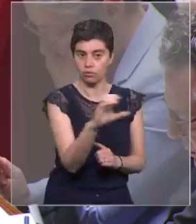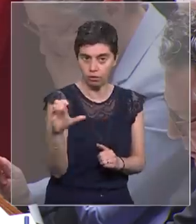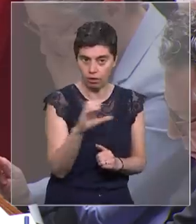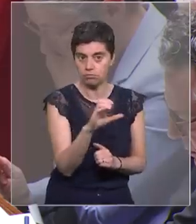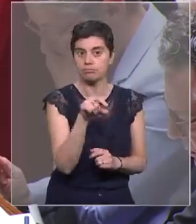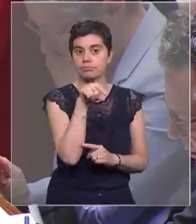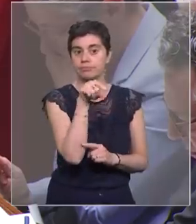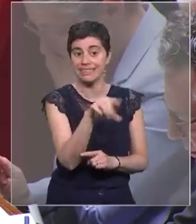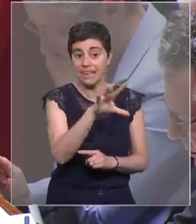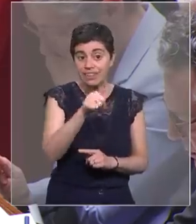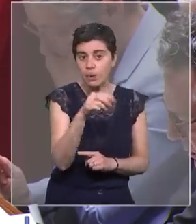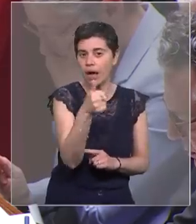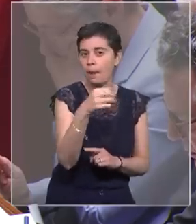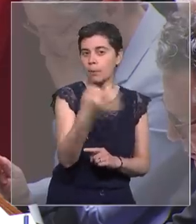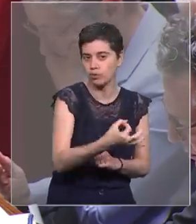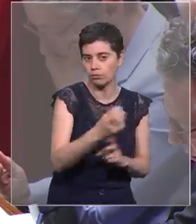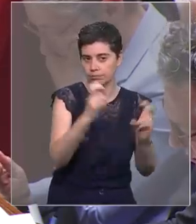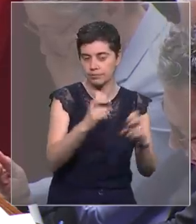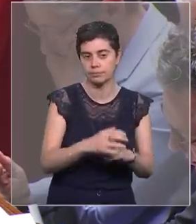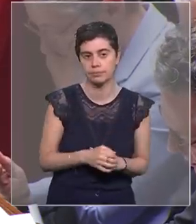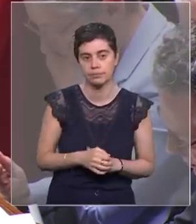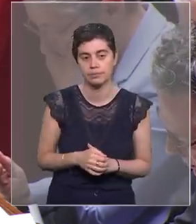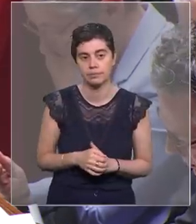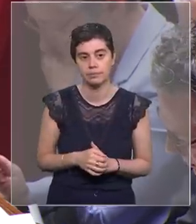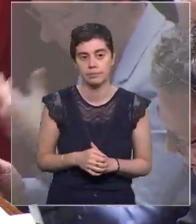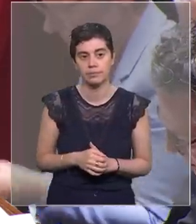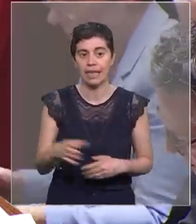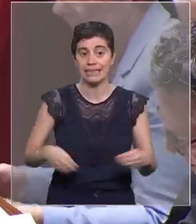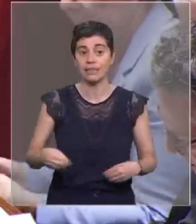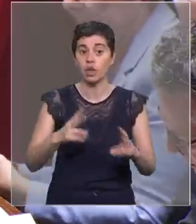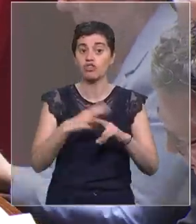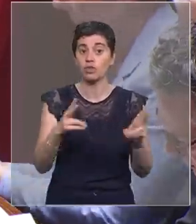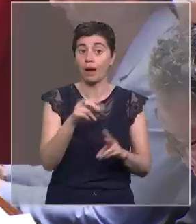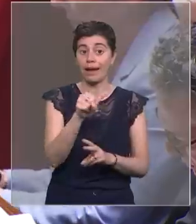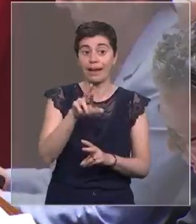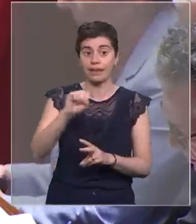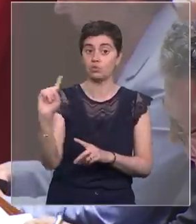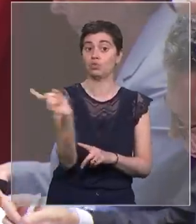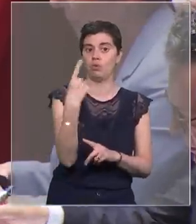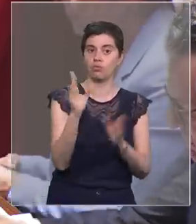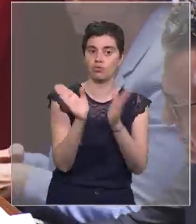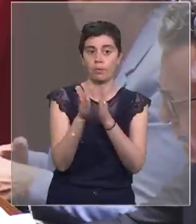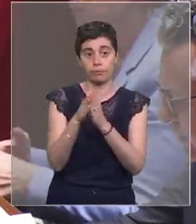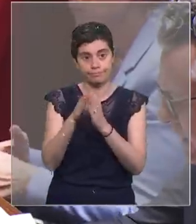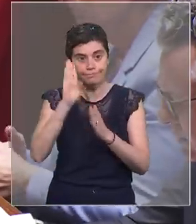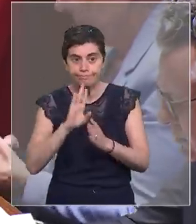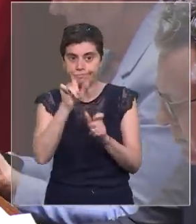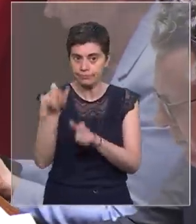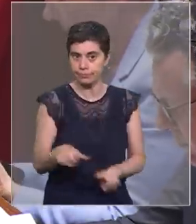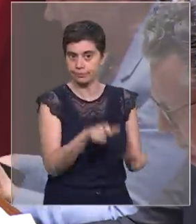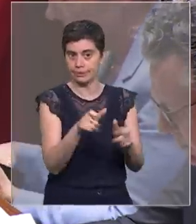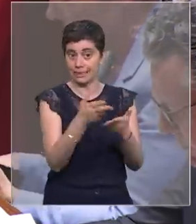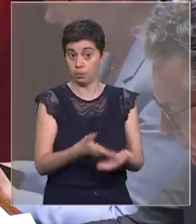de 5,1%. J'ai demandé à l'ensemble des directeurs généraux des ARS de suivre la situation des EHPAD qui sont